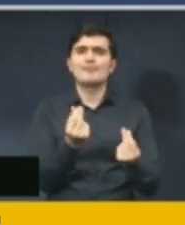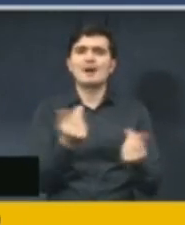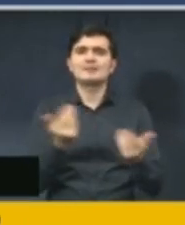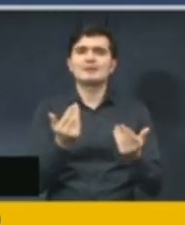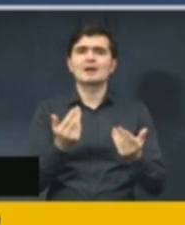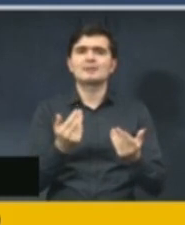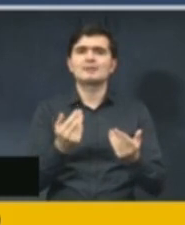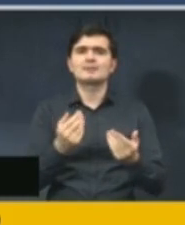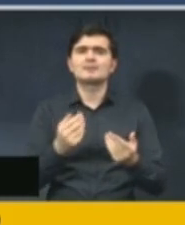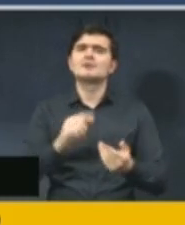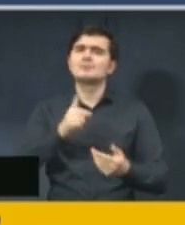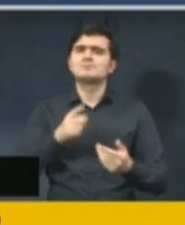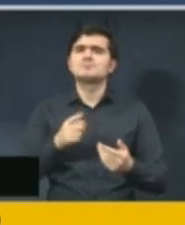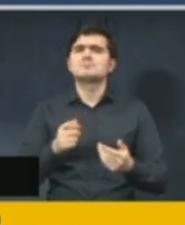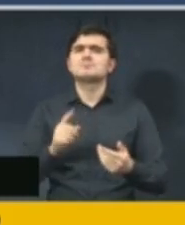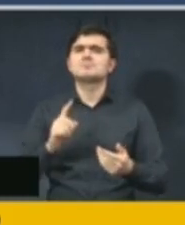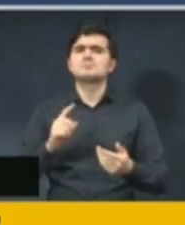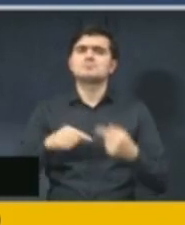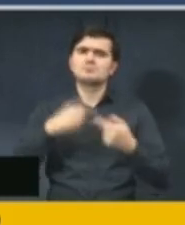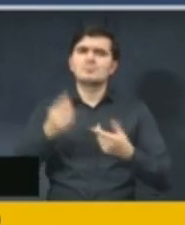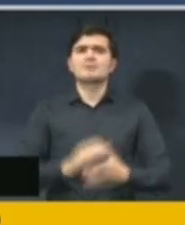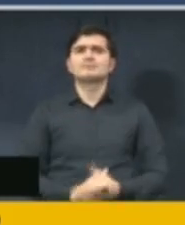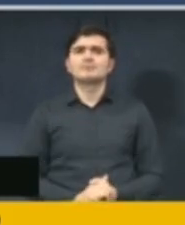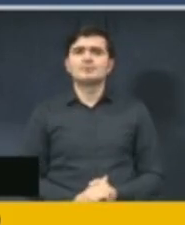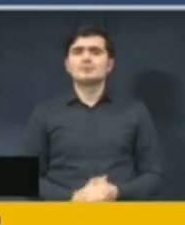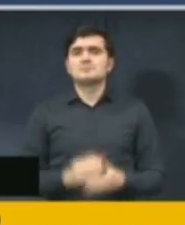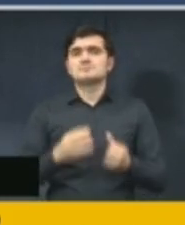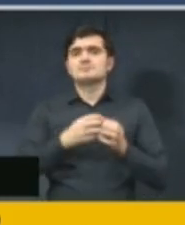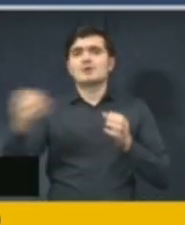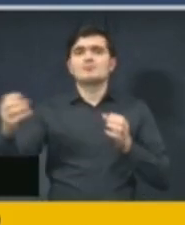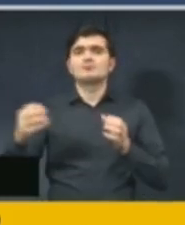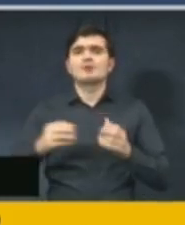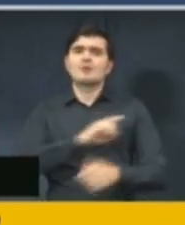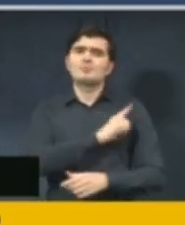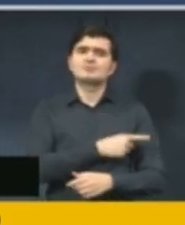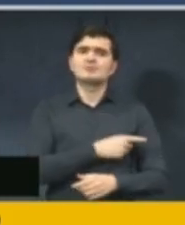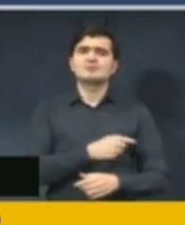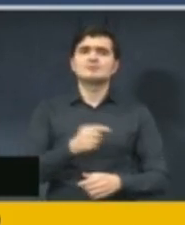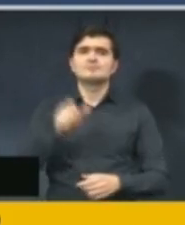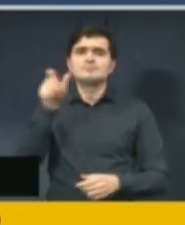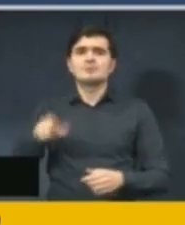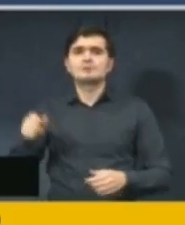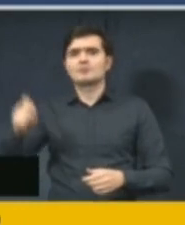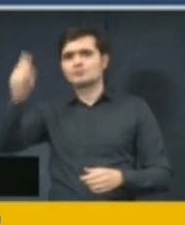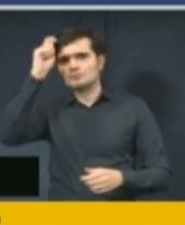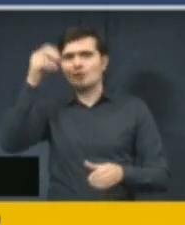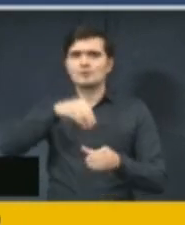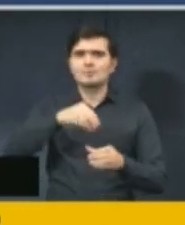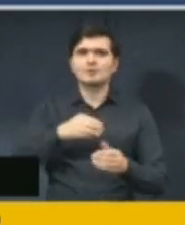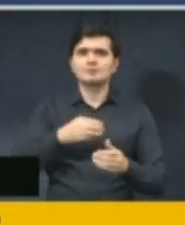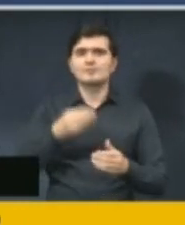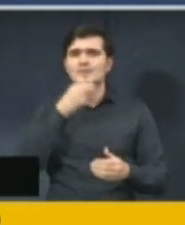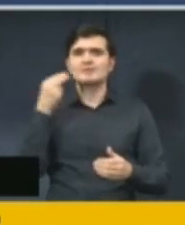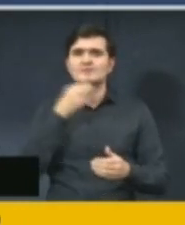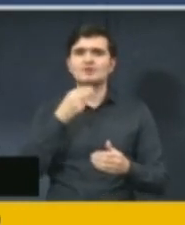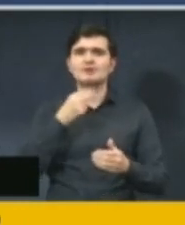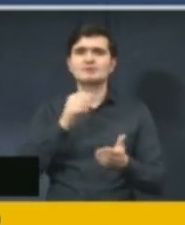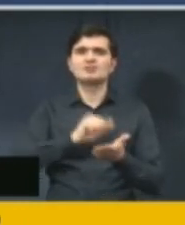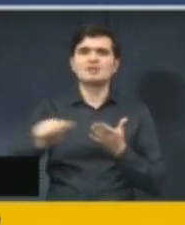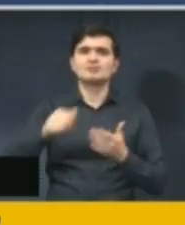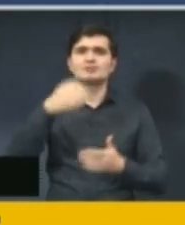pe care primă din TVA mai repede cu controlul ulterior. Prelungirea posibilității contribuabililor de a beneficia de ștergerea accesorilor amnistiei